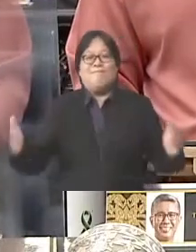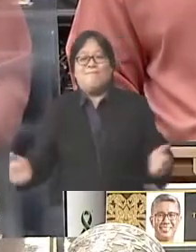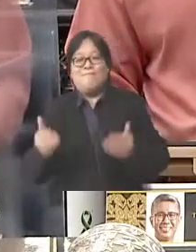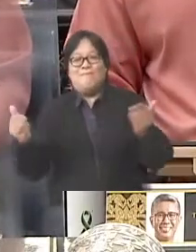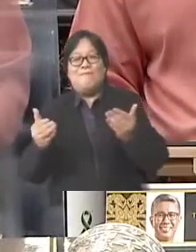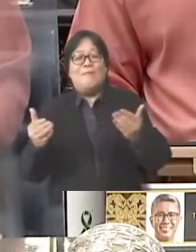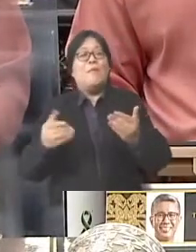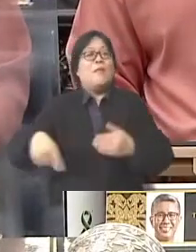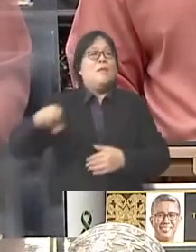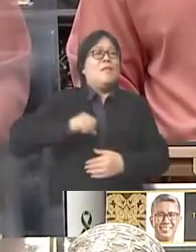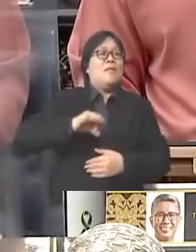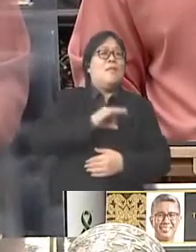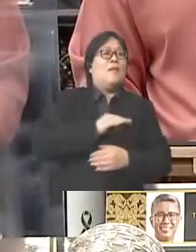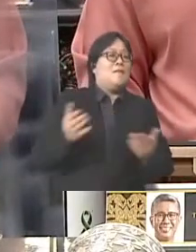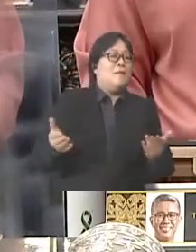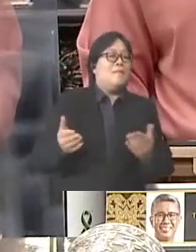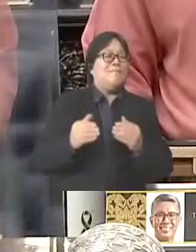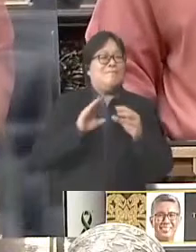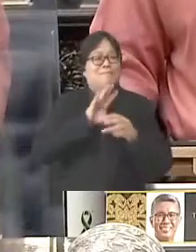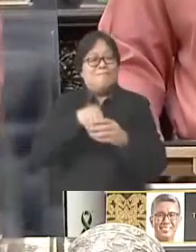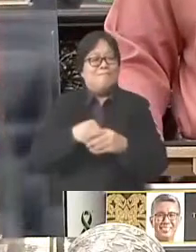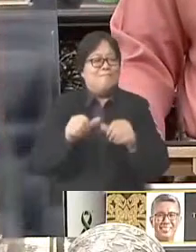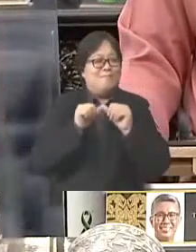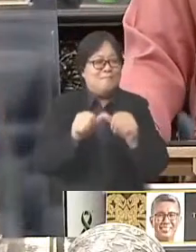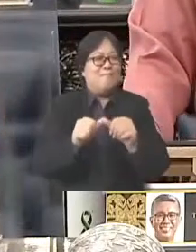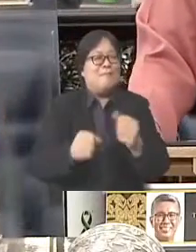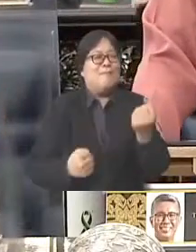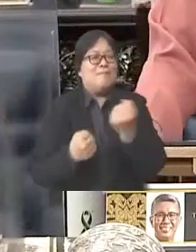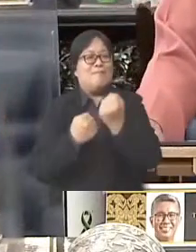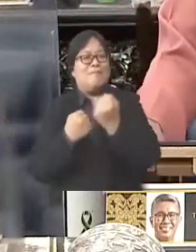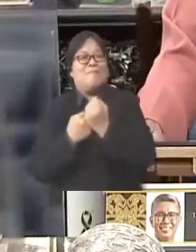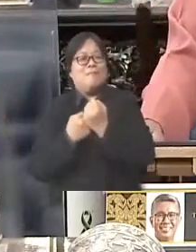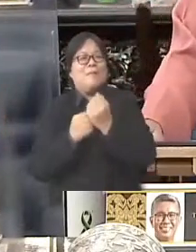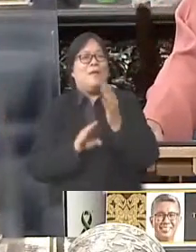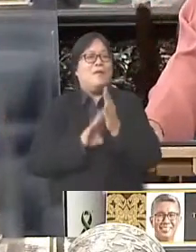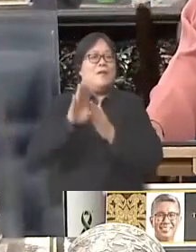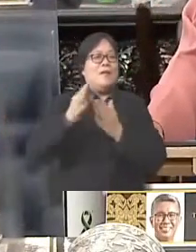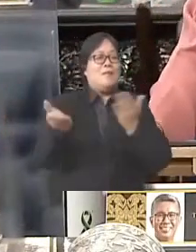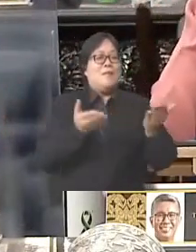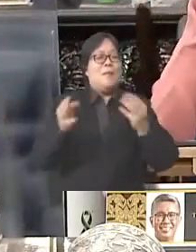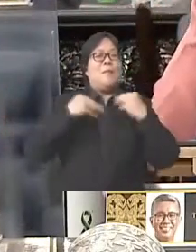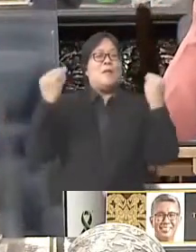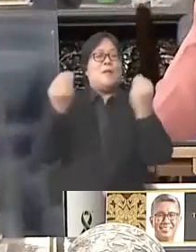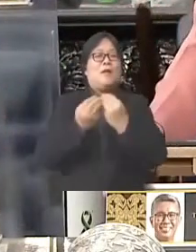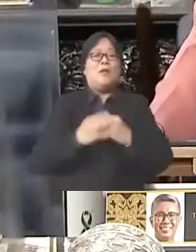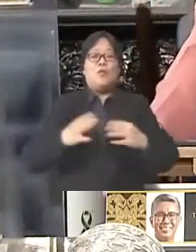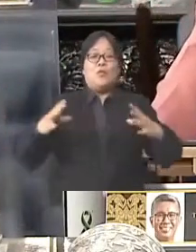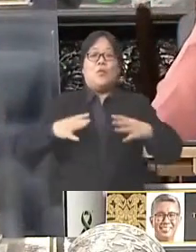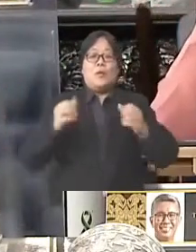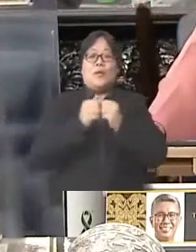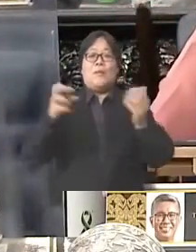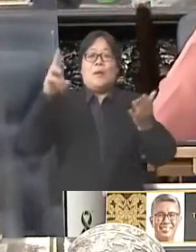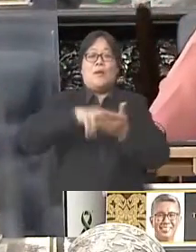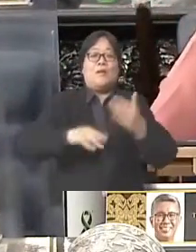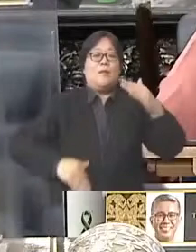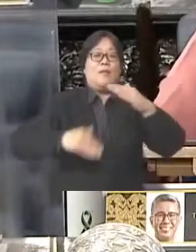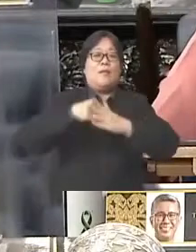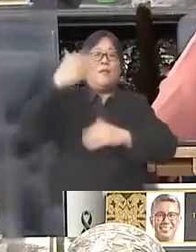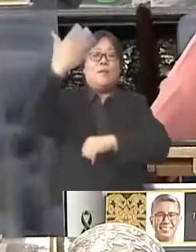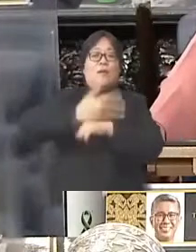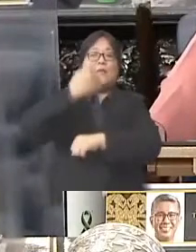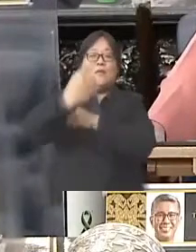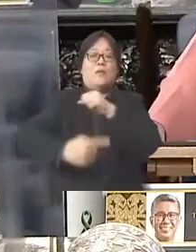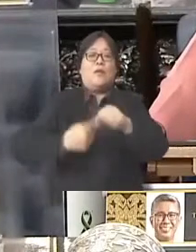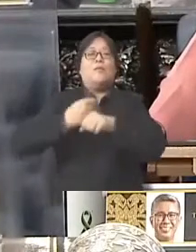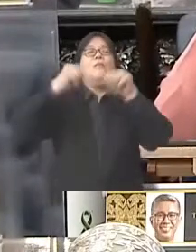galakkan kepada penjawat awam untuk turut serta menyumbang tenaga di dalam Hikmat masyarakat cuti tanpa rekod Maximum 5